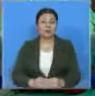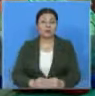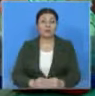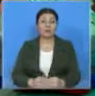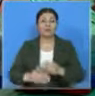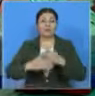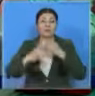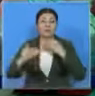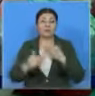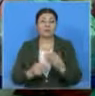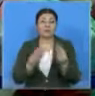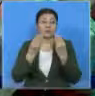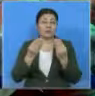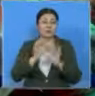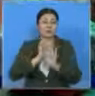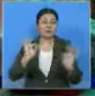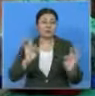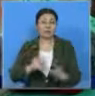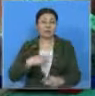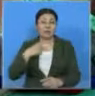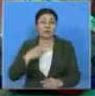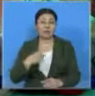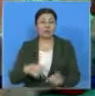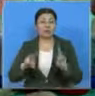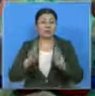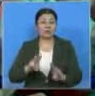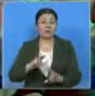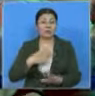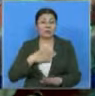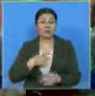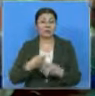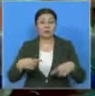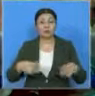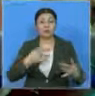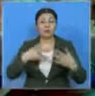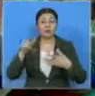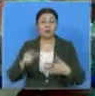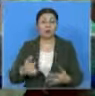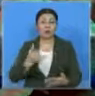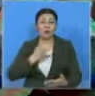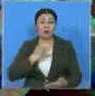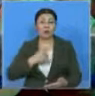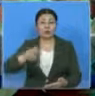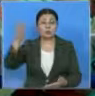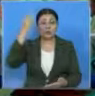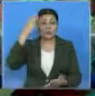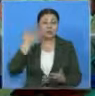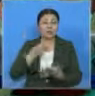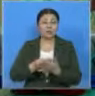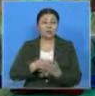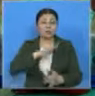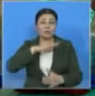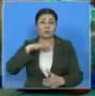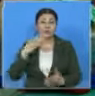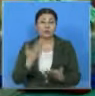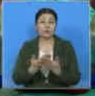сцена бесподобная. Я говорю, не надо нам гастролеров, у нас своих талантов полно.